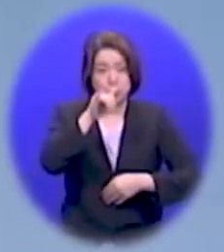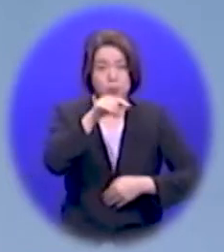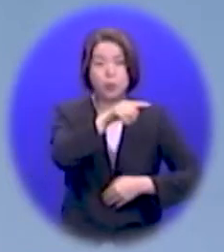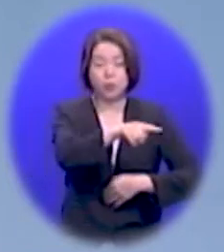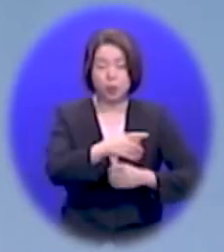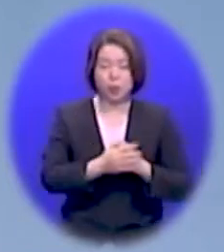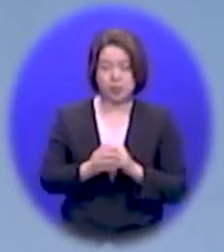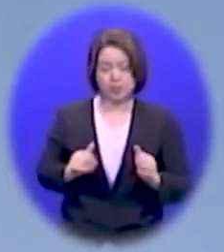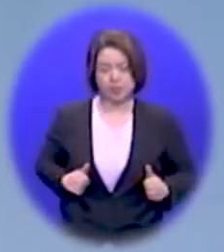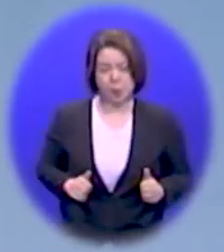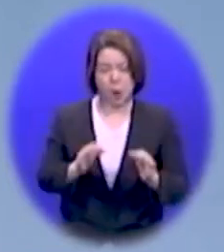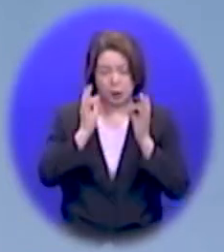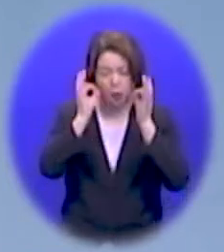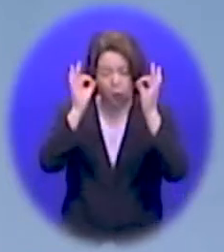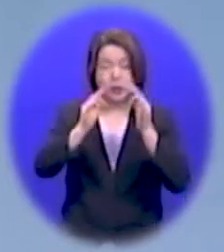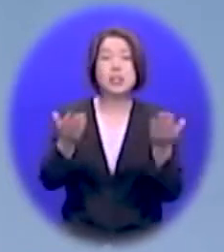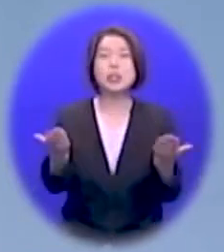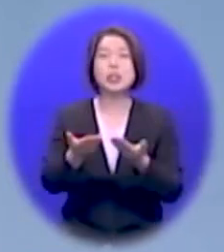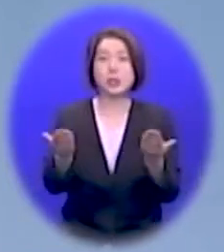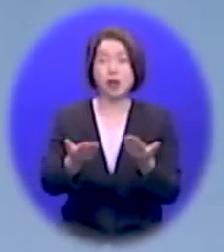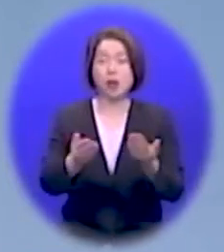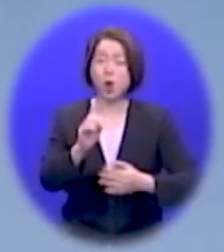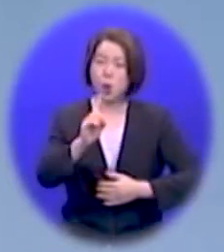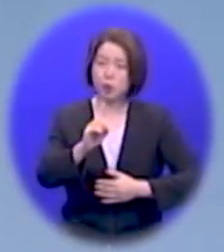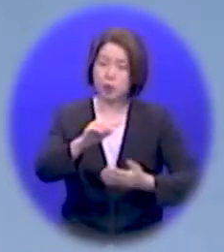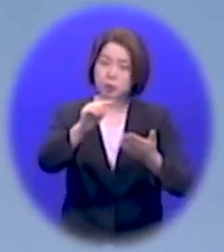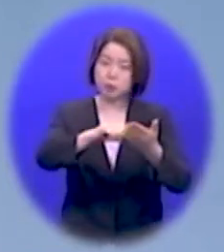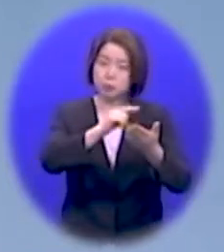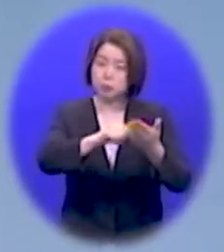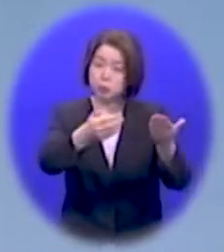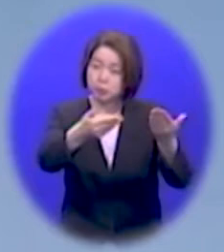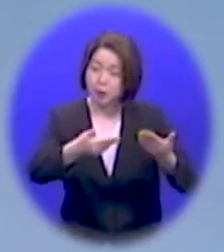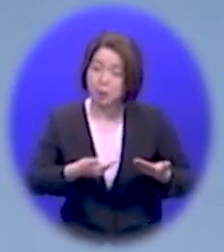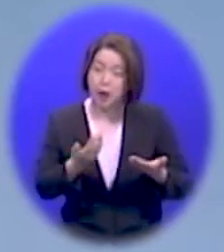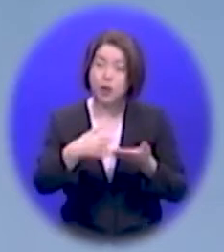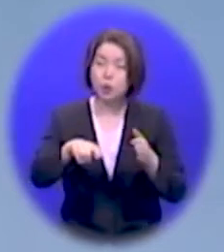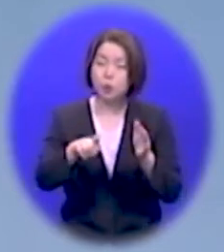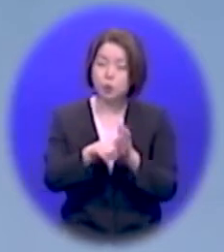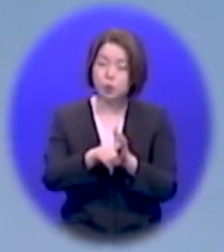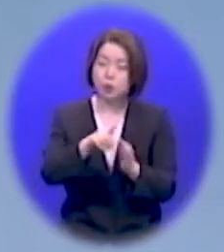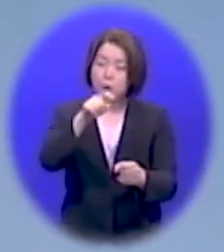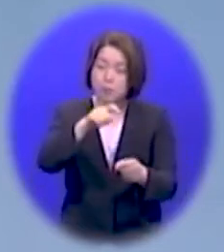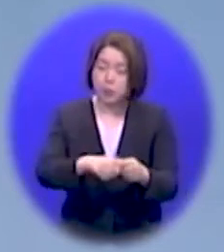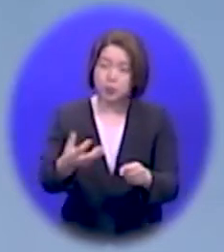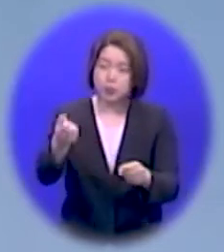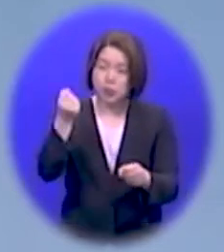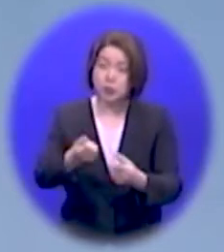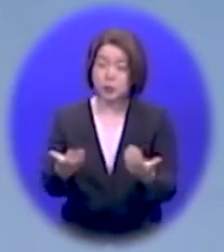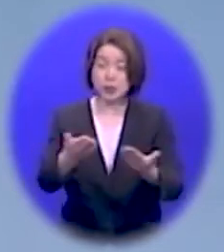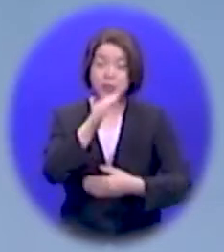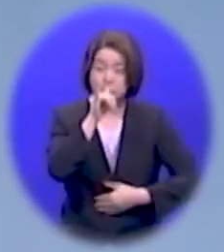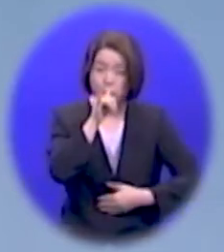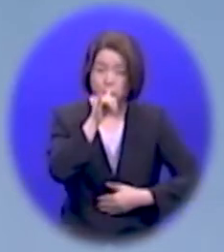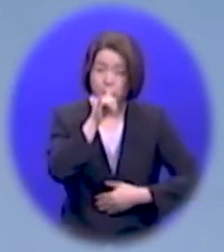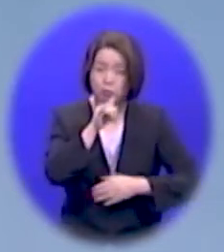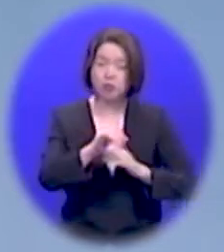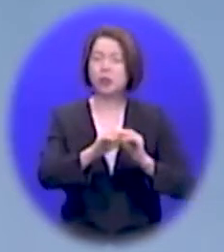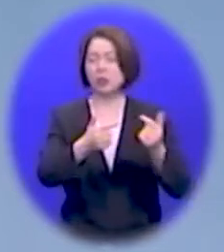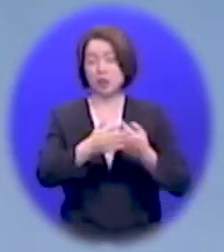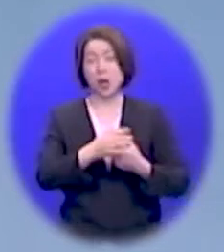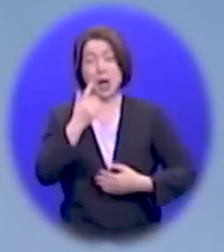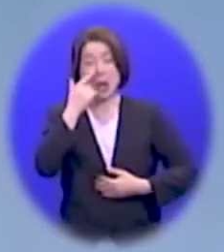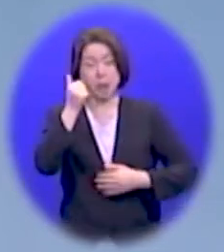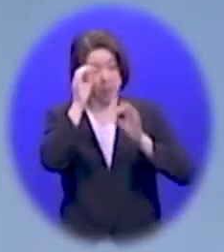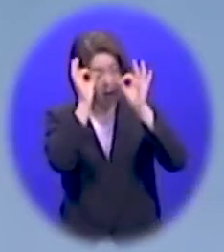성실히 이랬던 것은 어떤 대가를 바랐던 것이 없느냐 아빠가 보기에는 하나님이